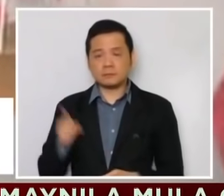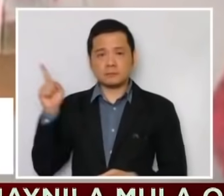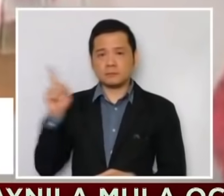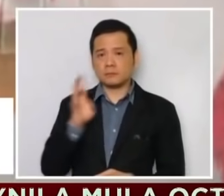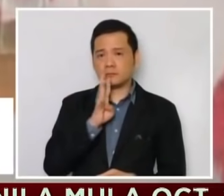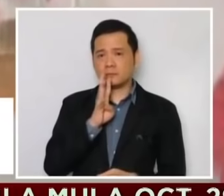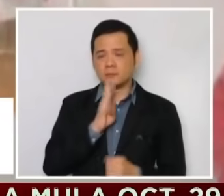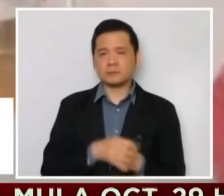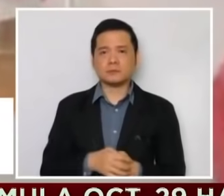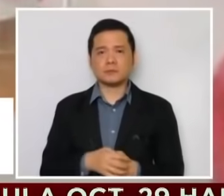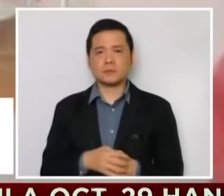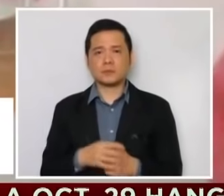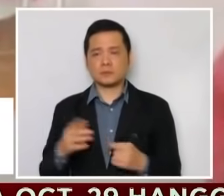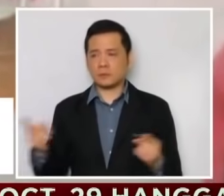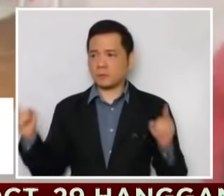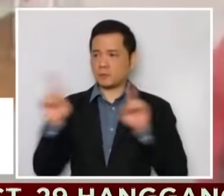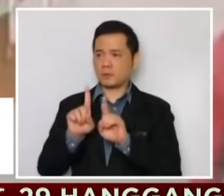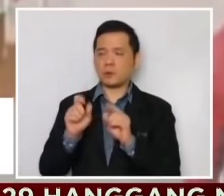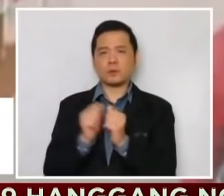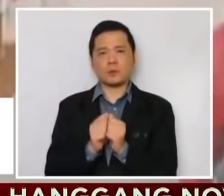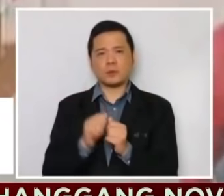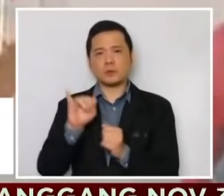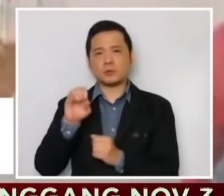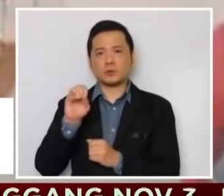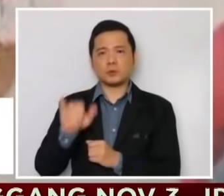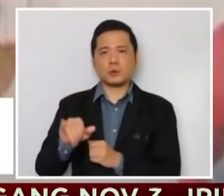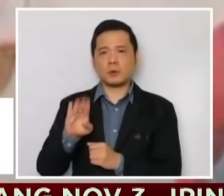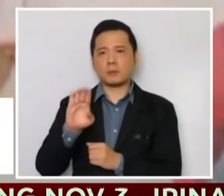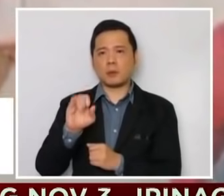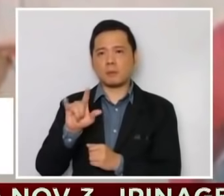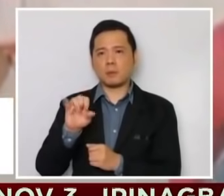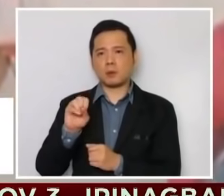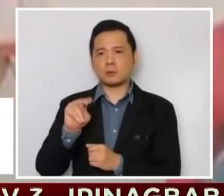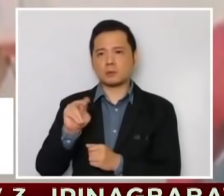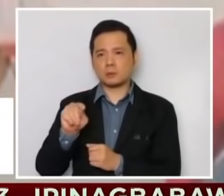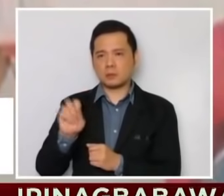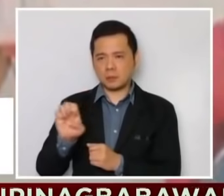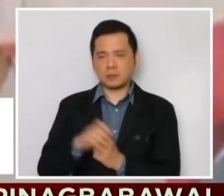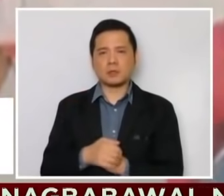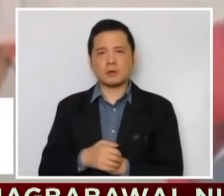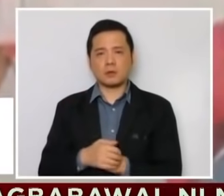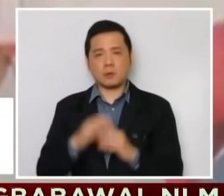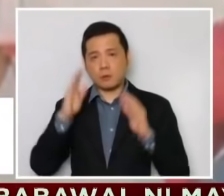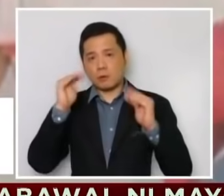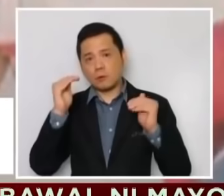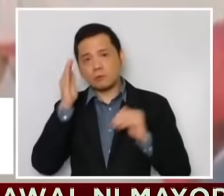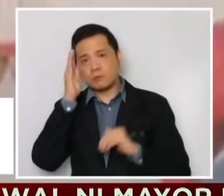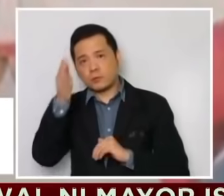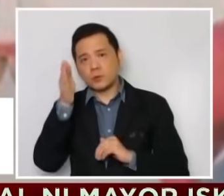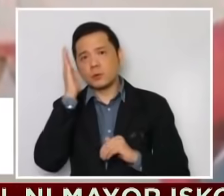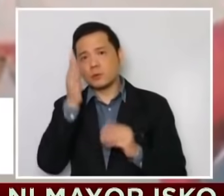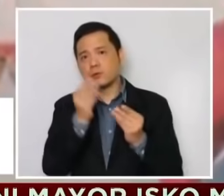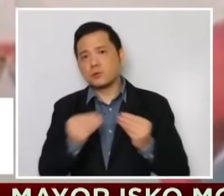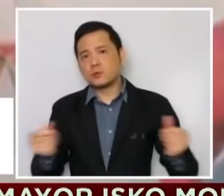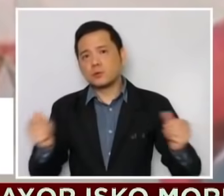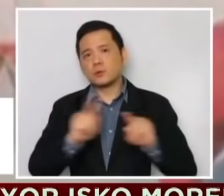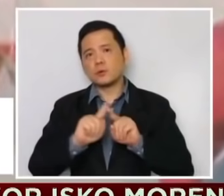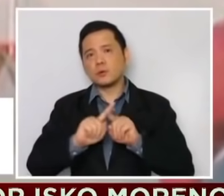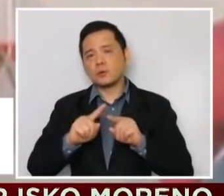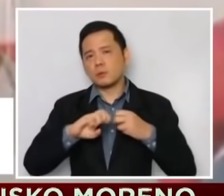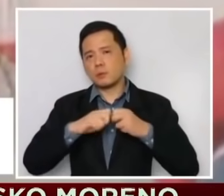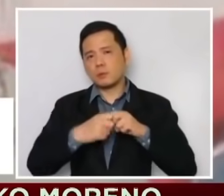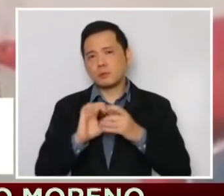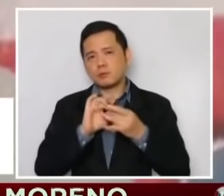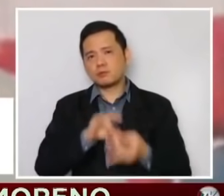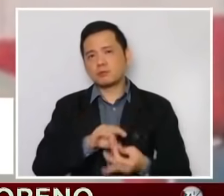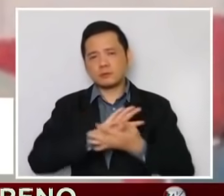Joy Belmonte. Sa aming pananaw, sa darating na panahon, kailangan ayusin ang problema dito na sa atin sa pandemya. Kailangan